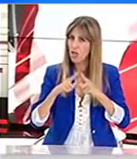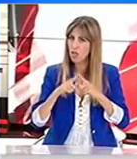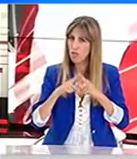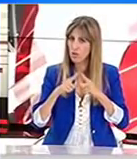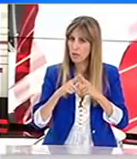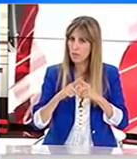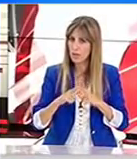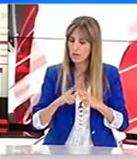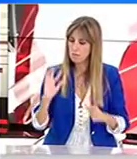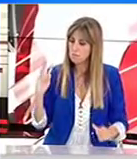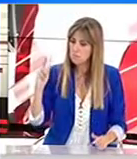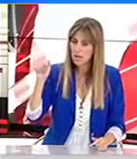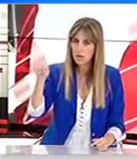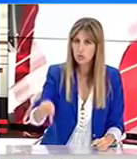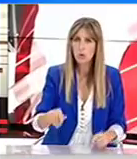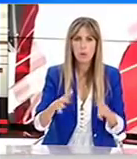γίνει περίπου 25.000,